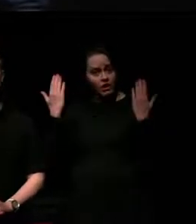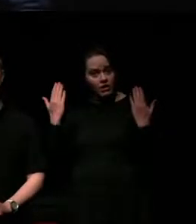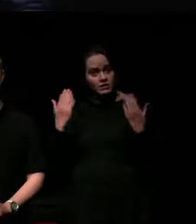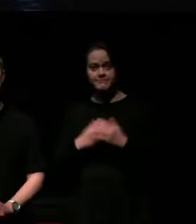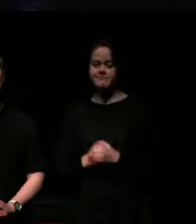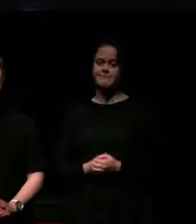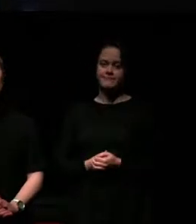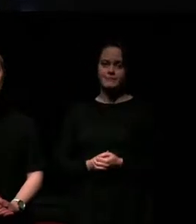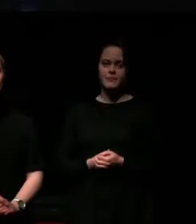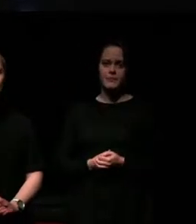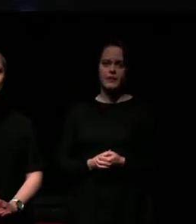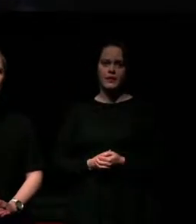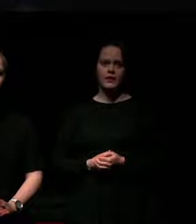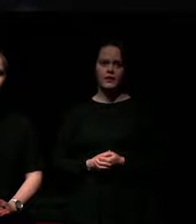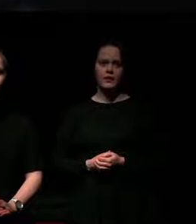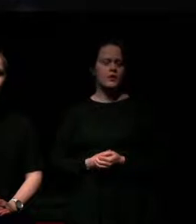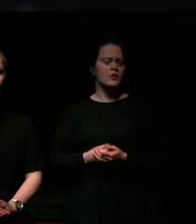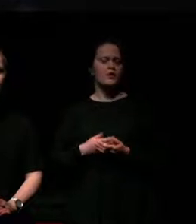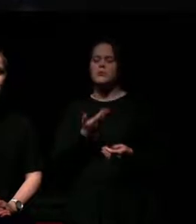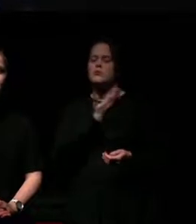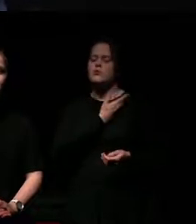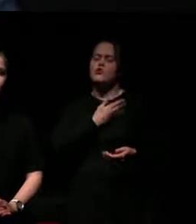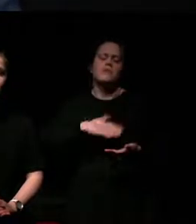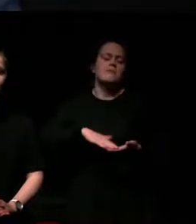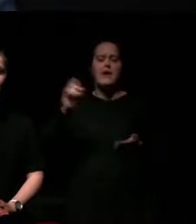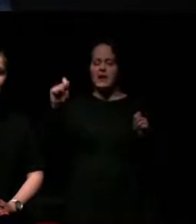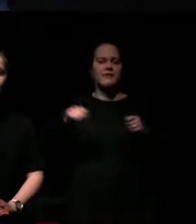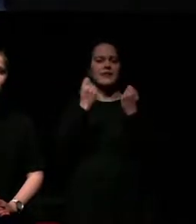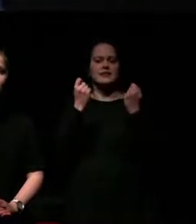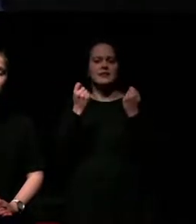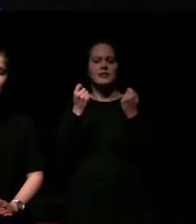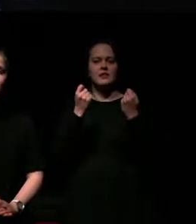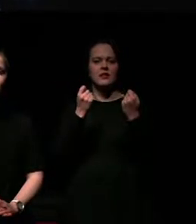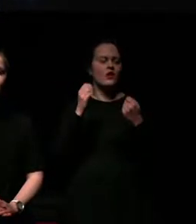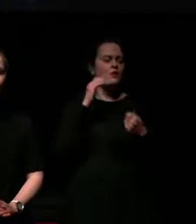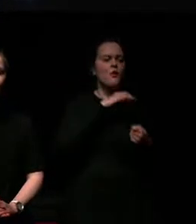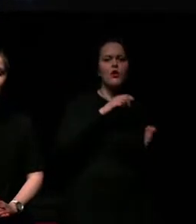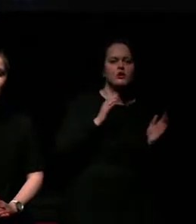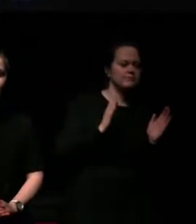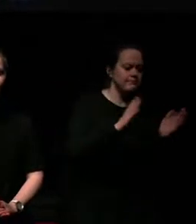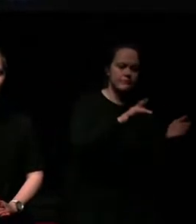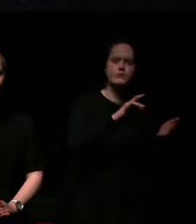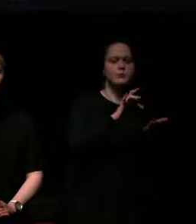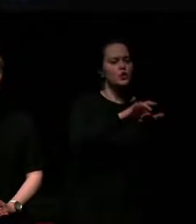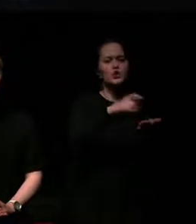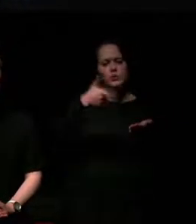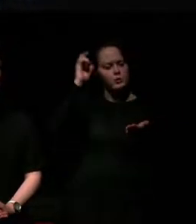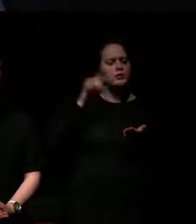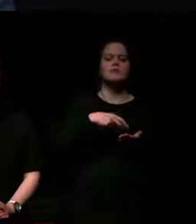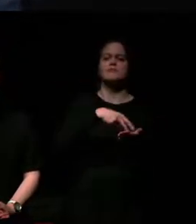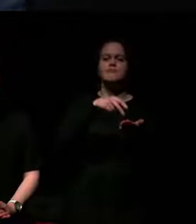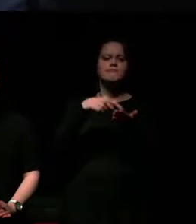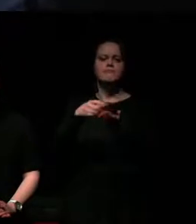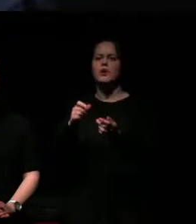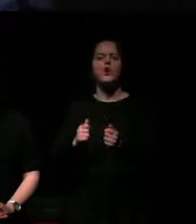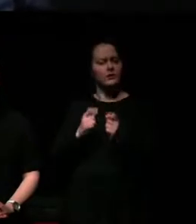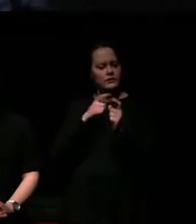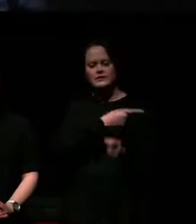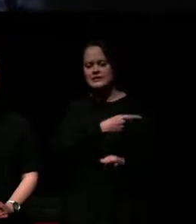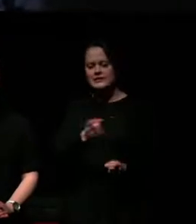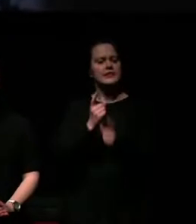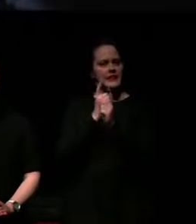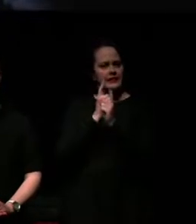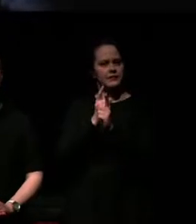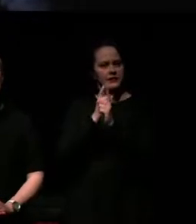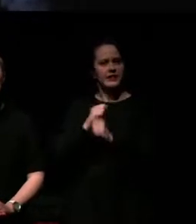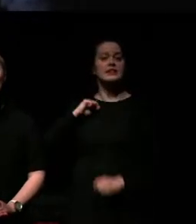Vi har mye mer enn det som, vi har mye mer som skal feires. Det at det går folk ute i gatene, i byene våre og i bygdene våre, som identifiserer